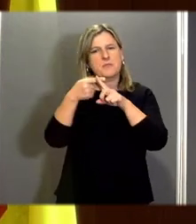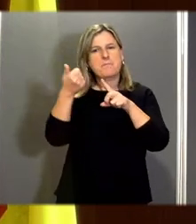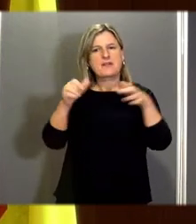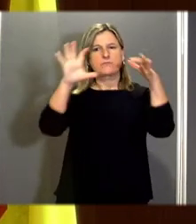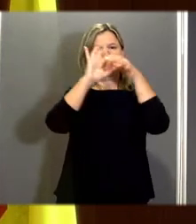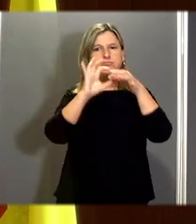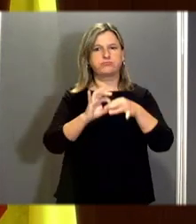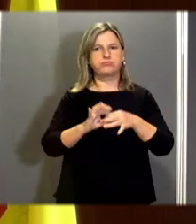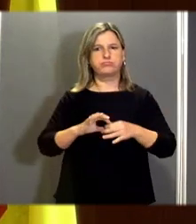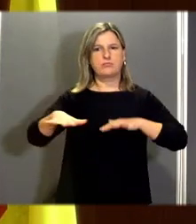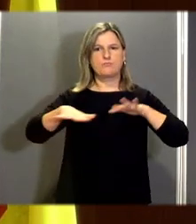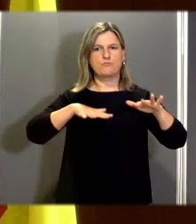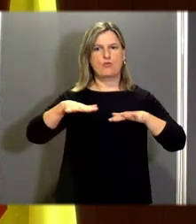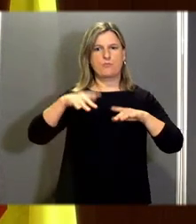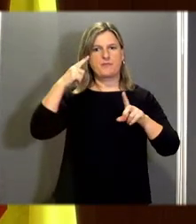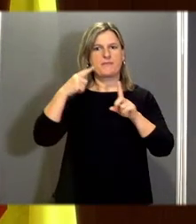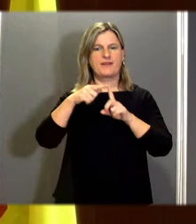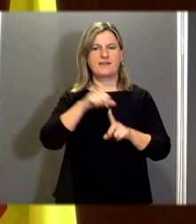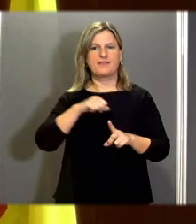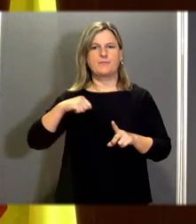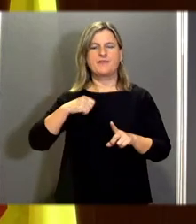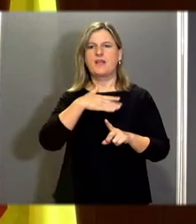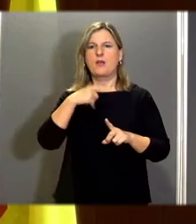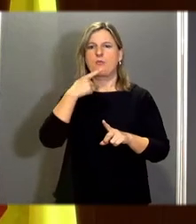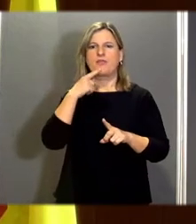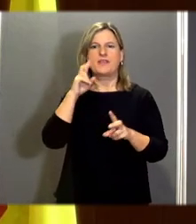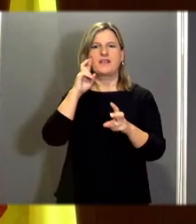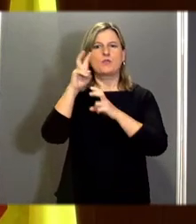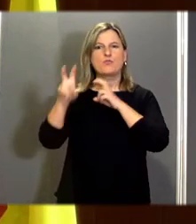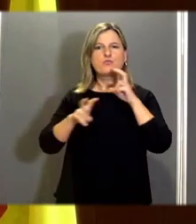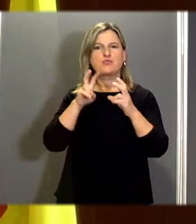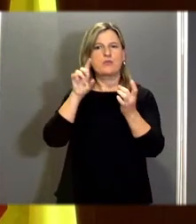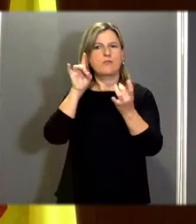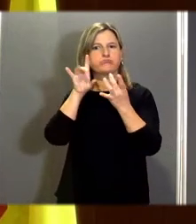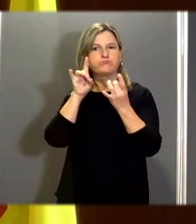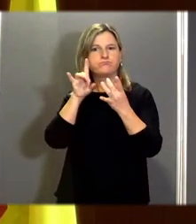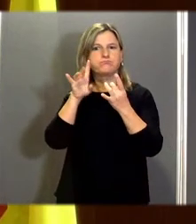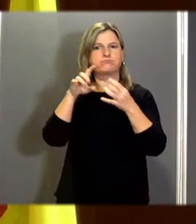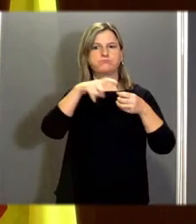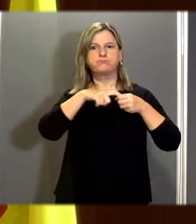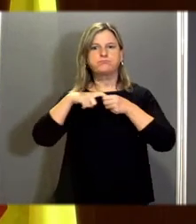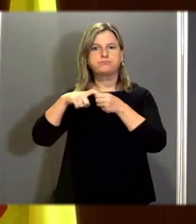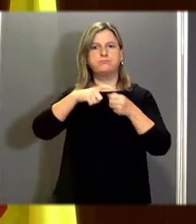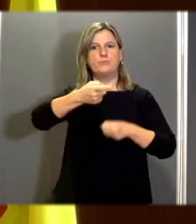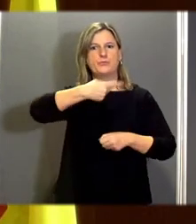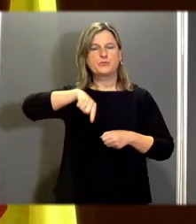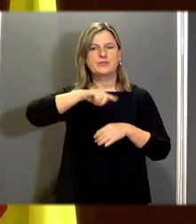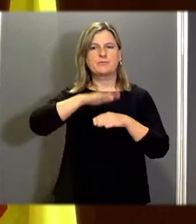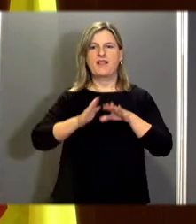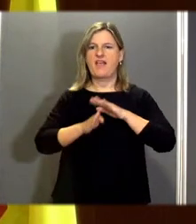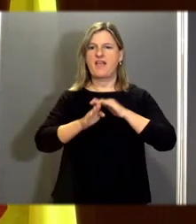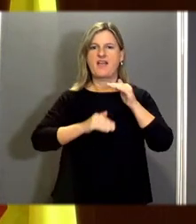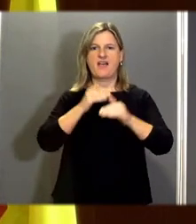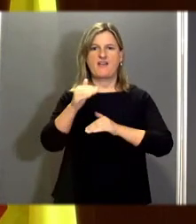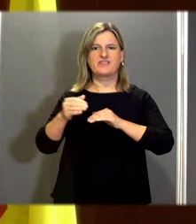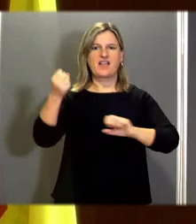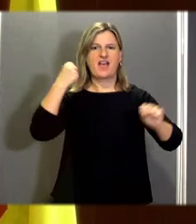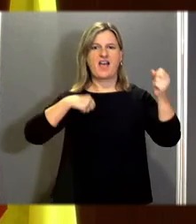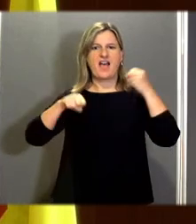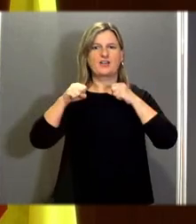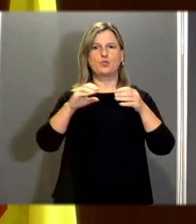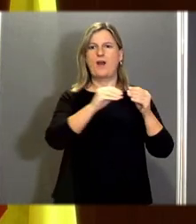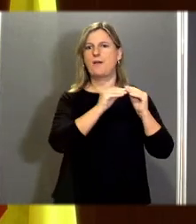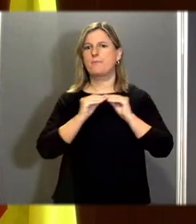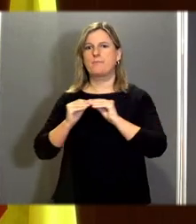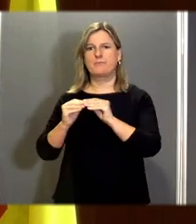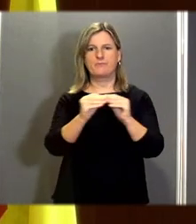en xarxa vol dir trobar sinergies entre nosaltres per avançar i actuar plegats, sense renunciar